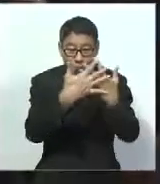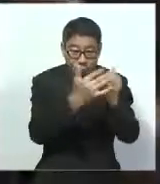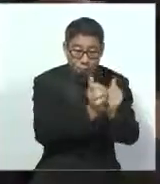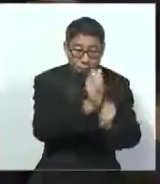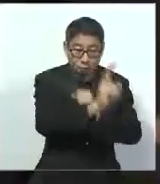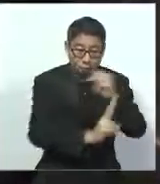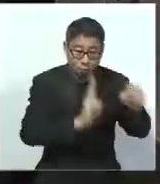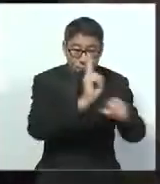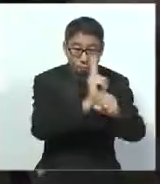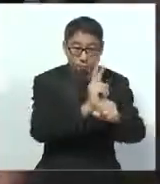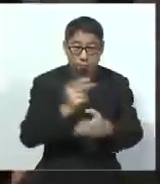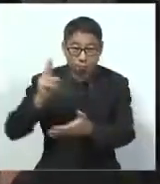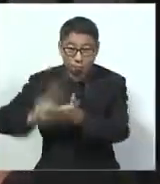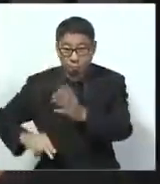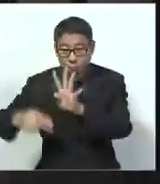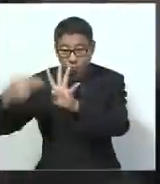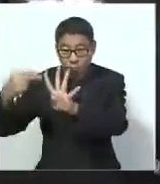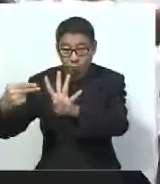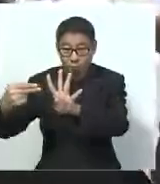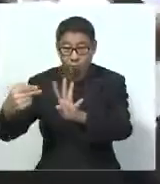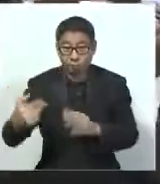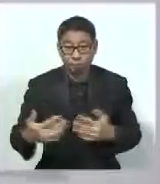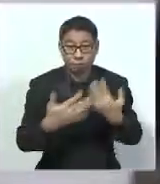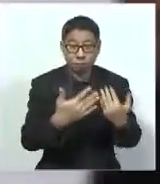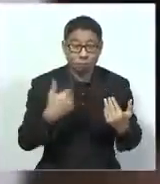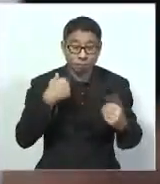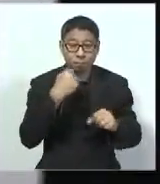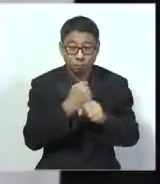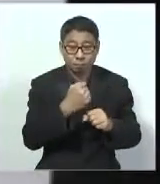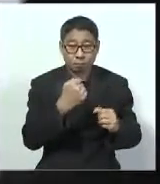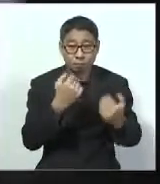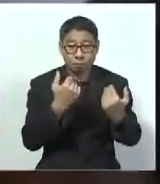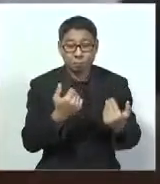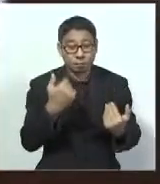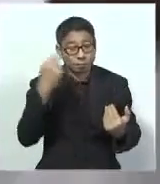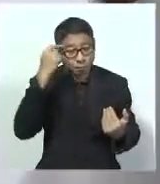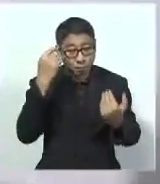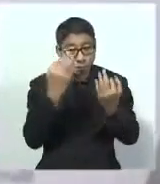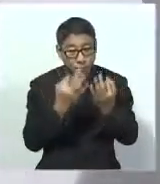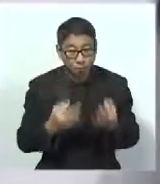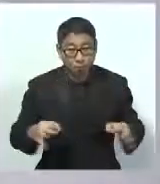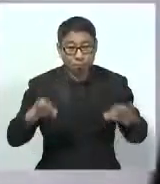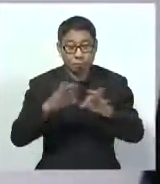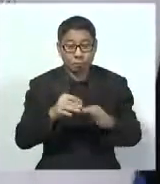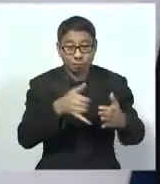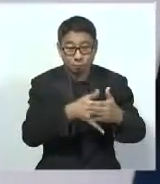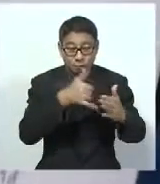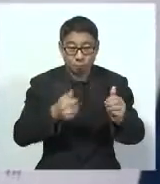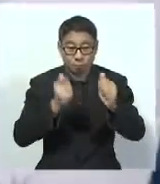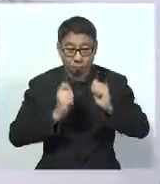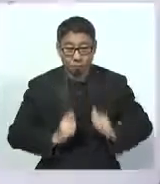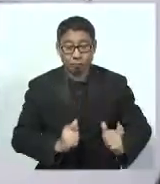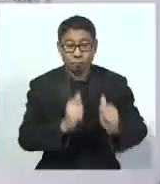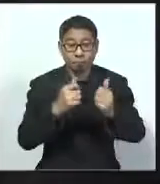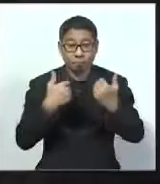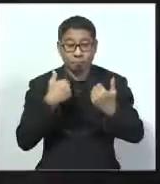ก 2ปีปรับไม่เกิน 40,000 บาทค่ะ นั้นจำคุกใครครับเนี่ยถ้าเกิดผิดจริง นั่นน่ะสินะคะไปดูอีกทีแต่ว่าที่สำคัญคือเรื่องของการเพิกถอนใบอนุญาต อ่ะ